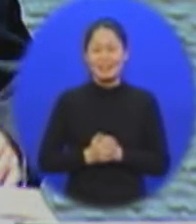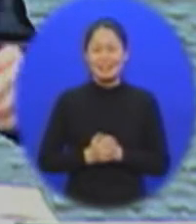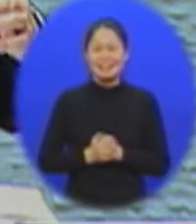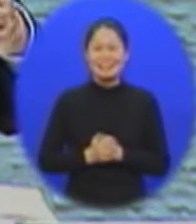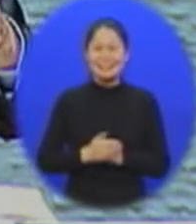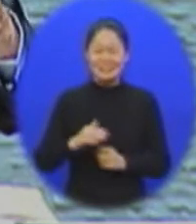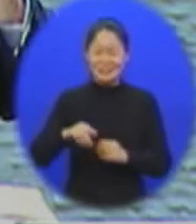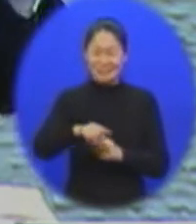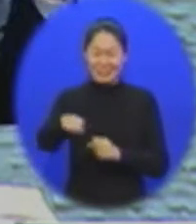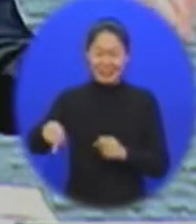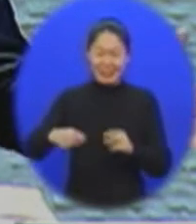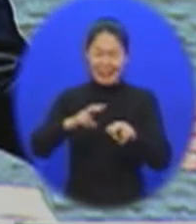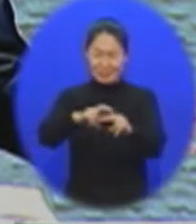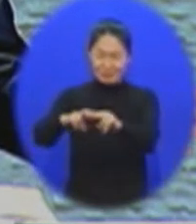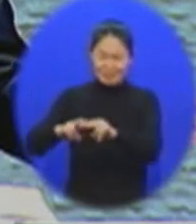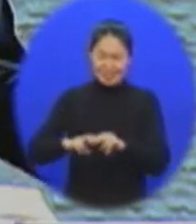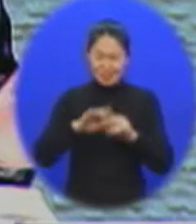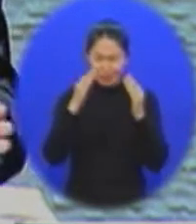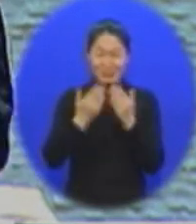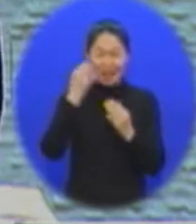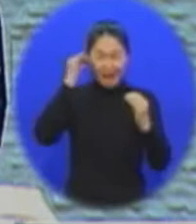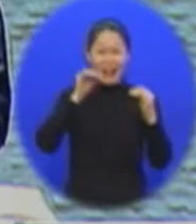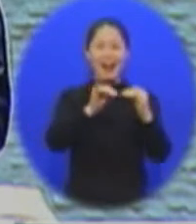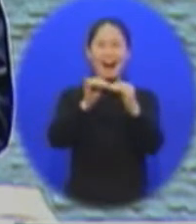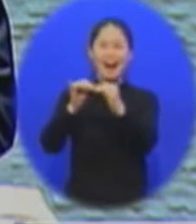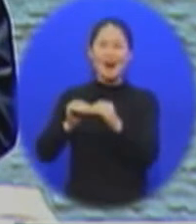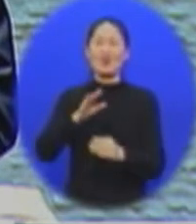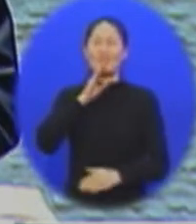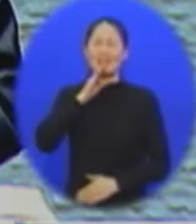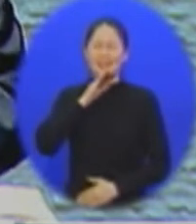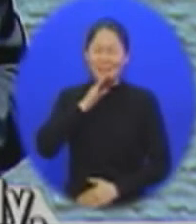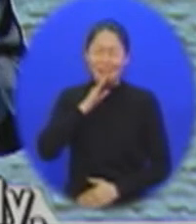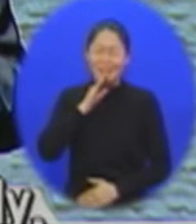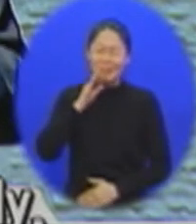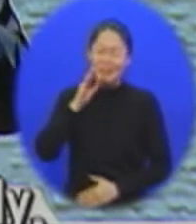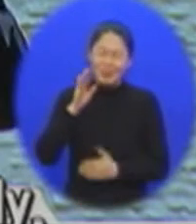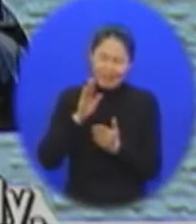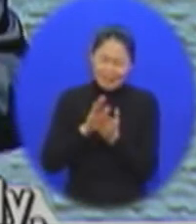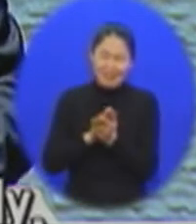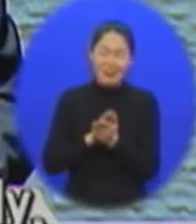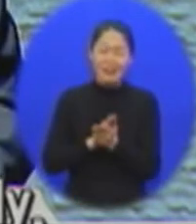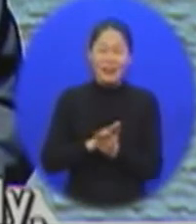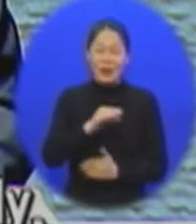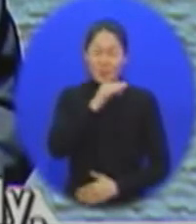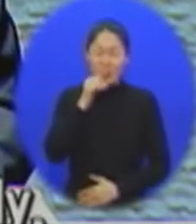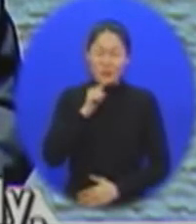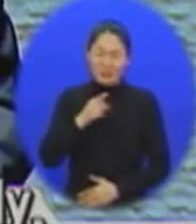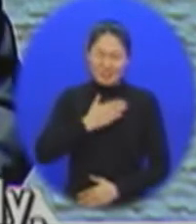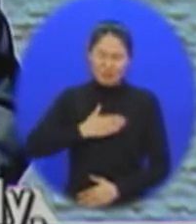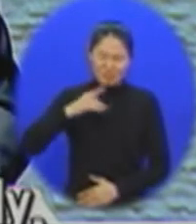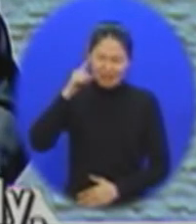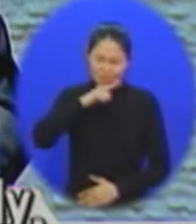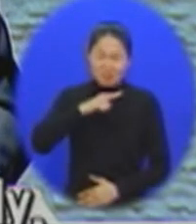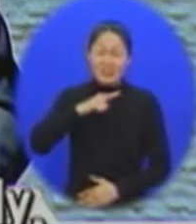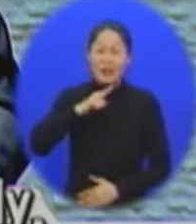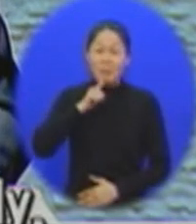그래서 거기 앉은 사람들이 다 동이 했어요 맞다 정말 옳은 말을 기분 나쁘게 하는 사람들이 선생님과 엄마라는